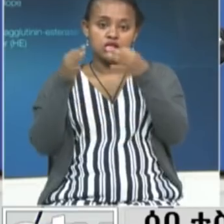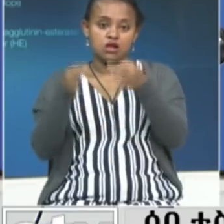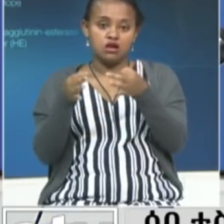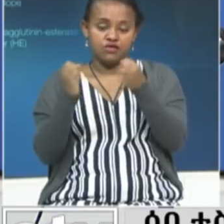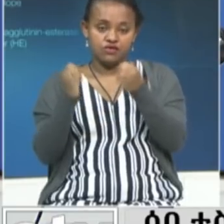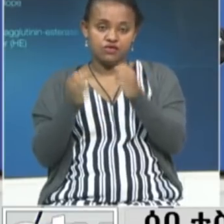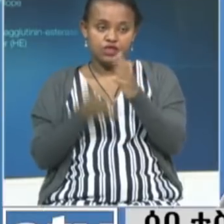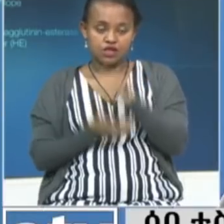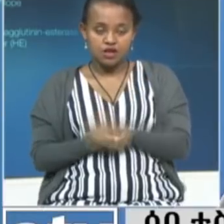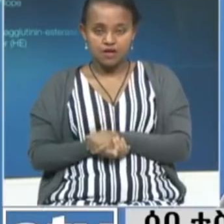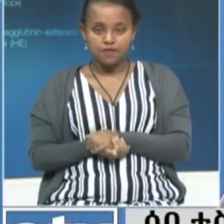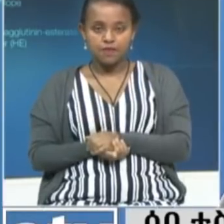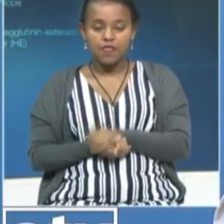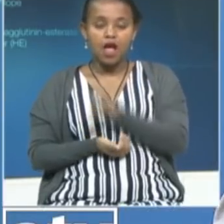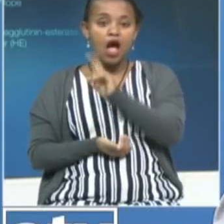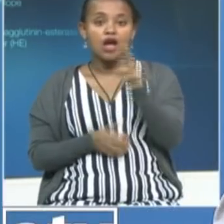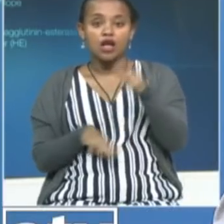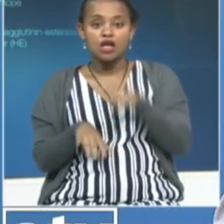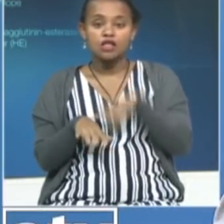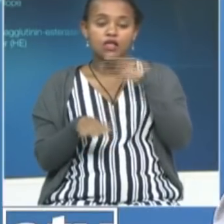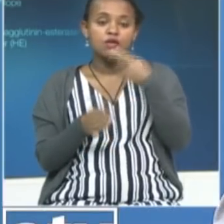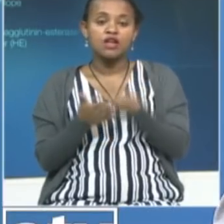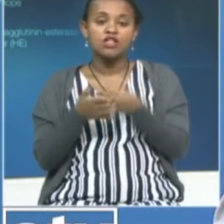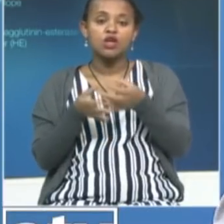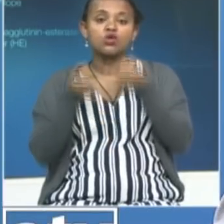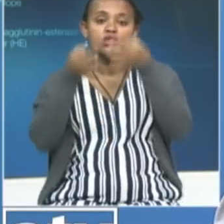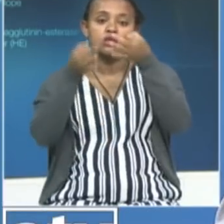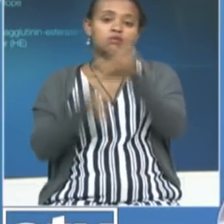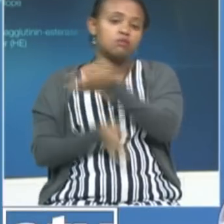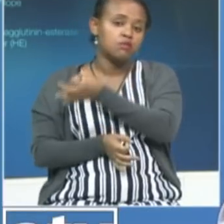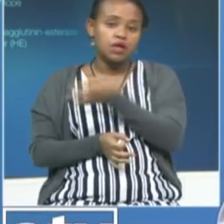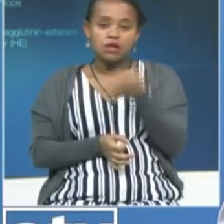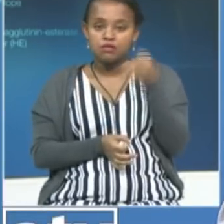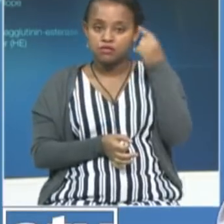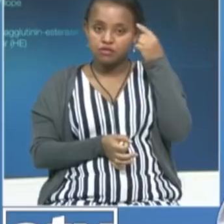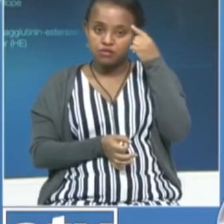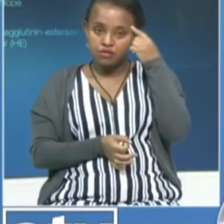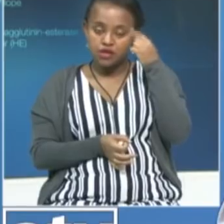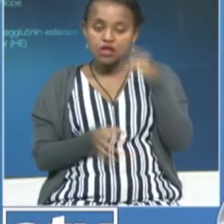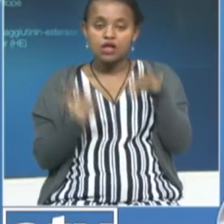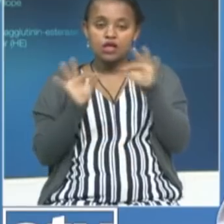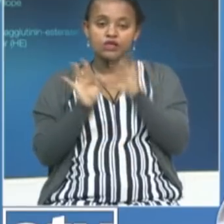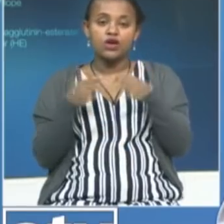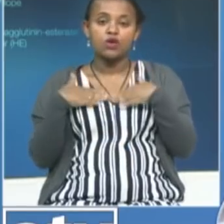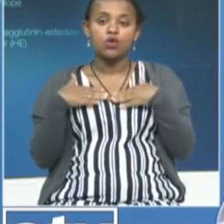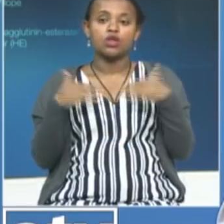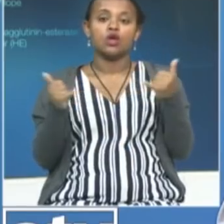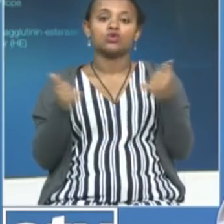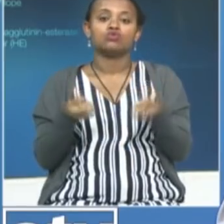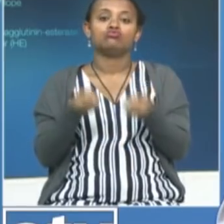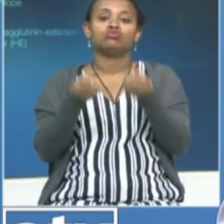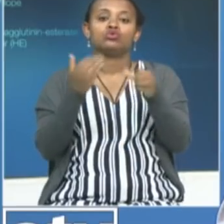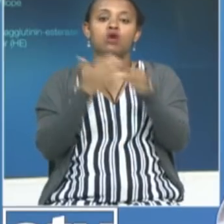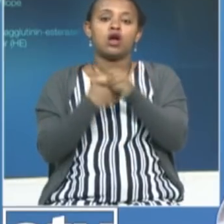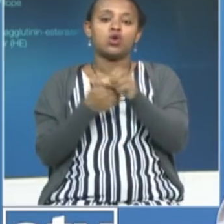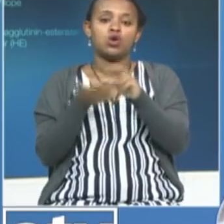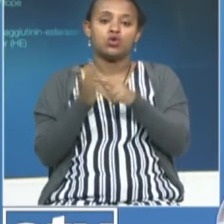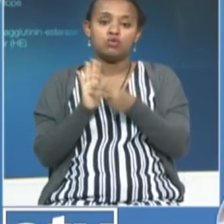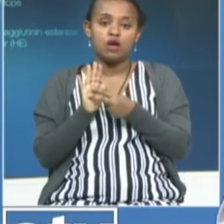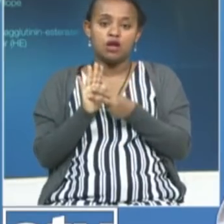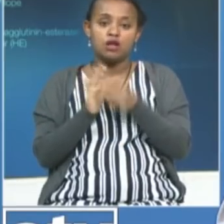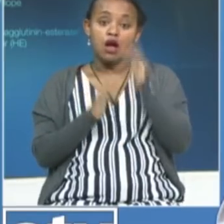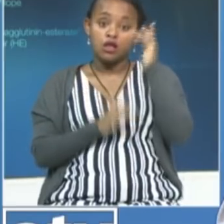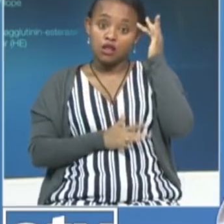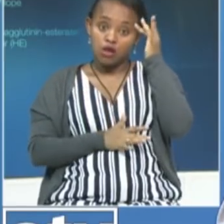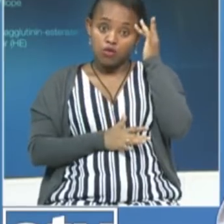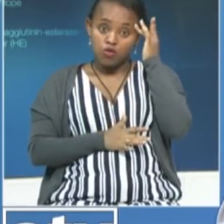እንግዲህ አንዳንድ ጊዜ መረጃው ሲተላለፍ በደንብ አስተውሎ ማሰብ ያስፈልጋል። ወጣቶች ብዙ አይጎዱም ማለት አይታመሙም